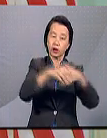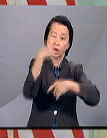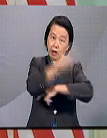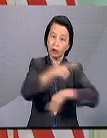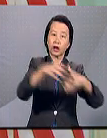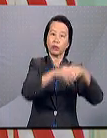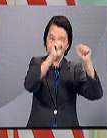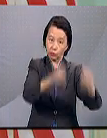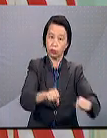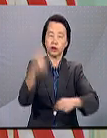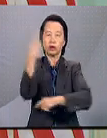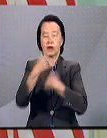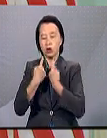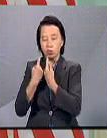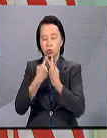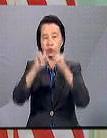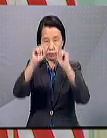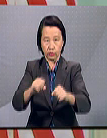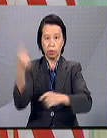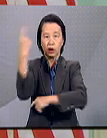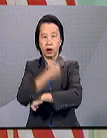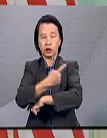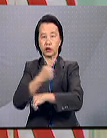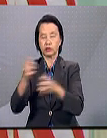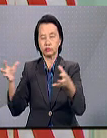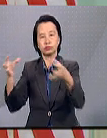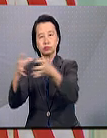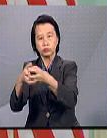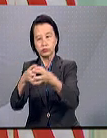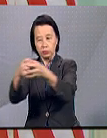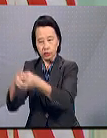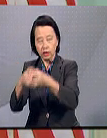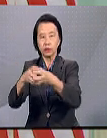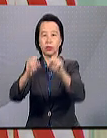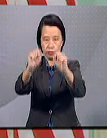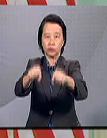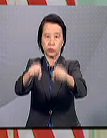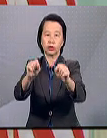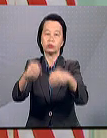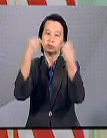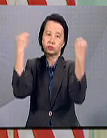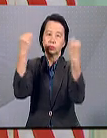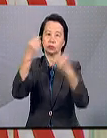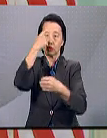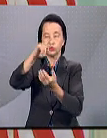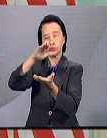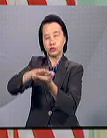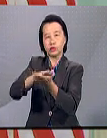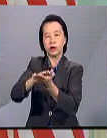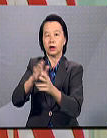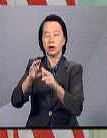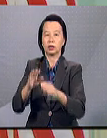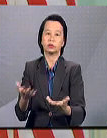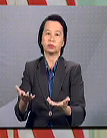majlis hari jadi, majlis reunion untuk sekolah dan